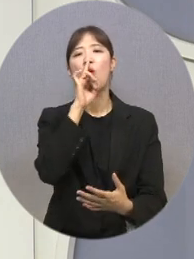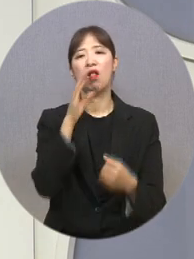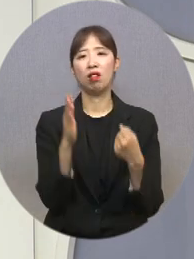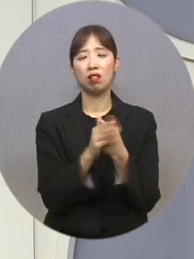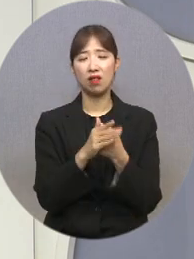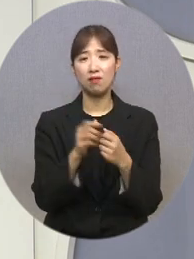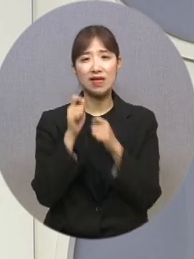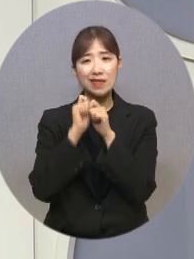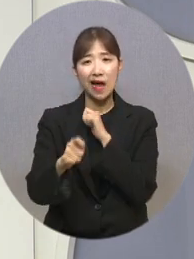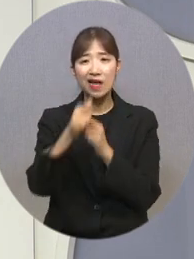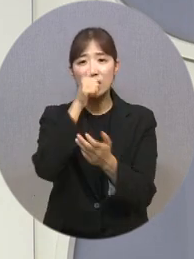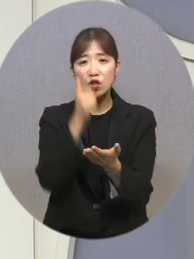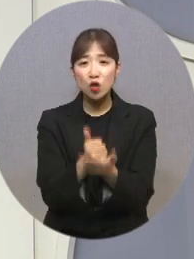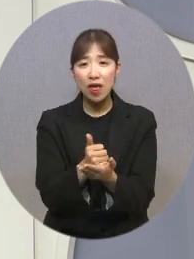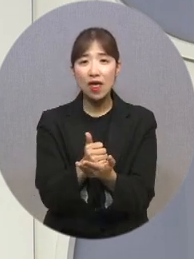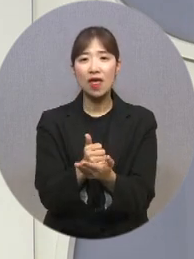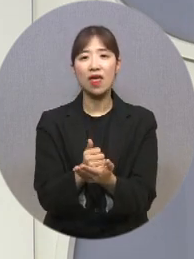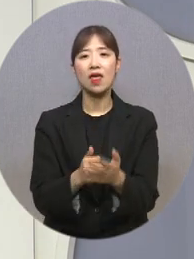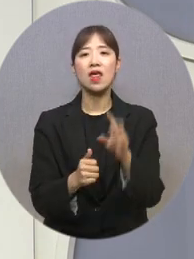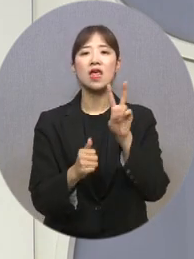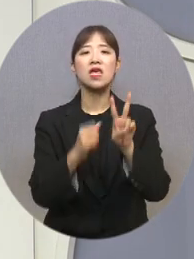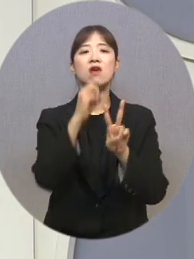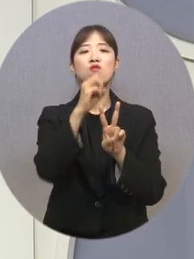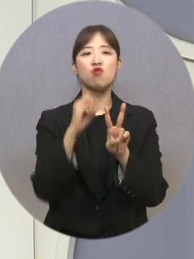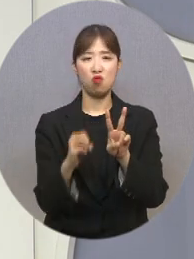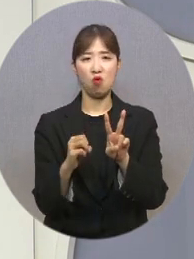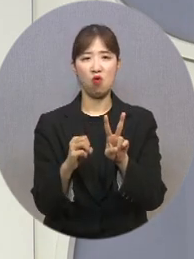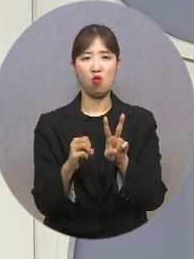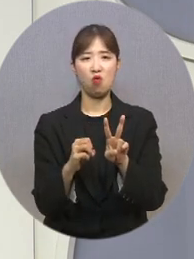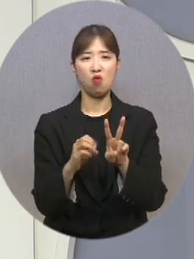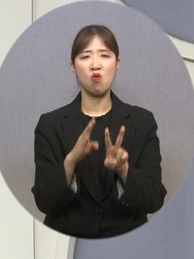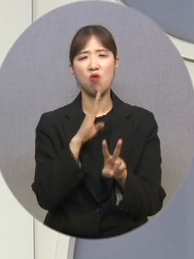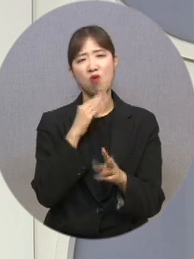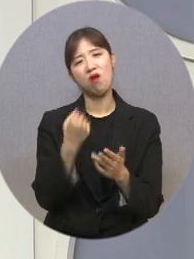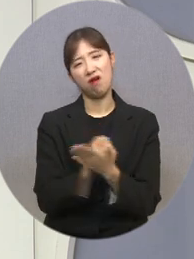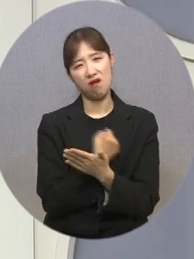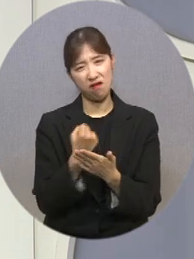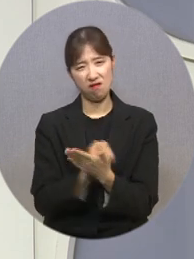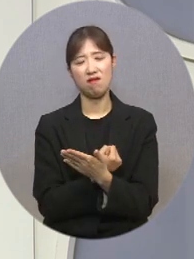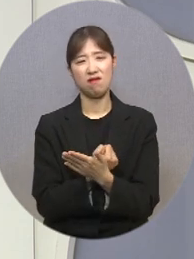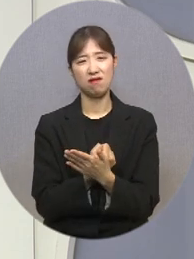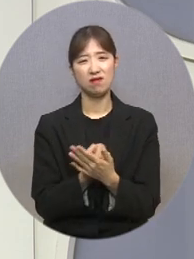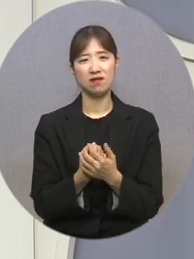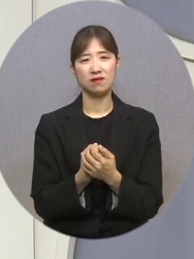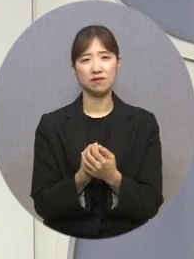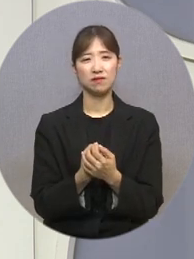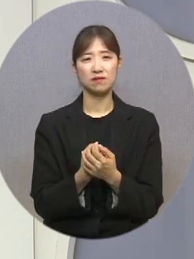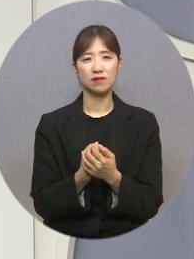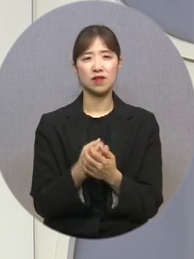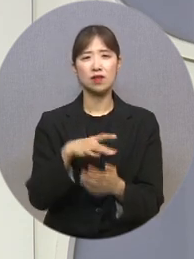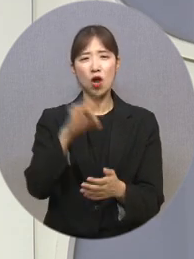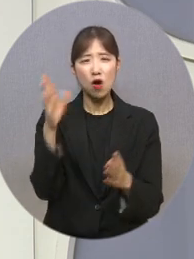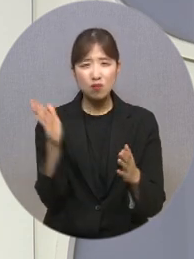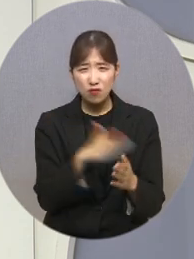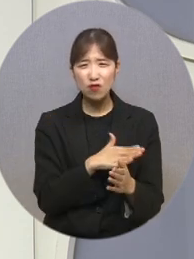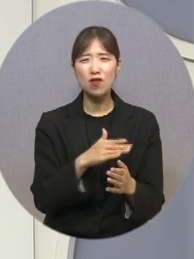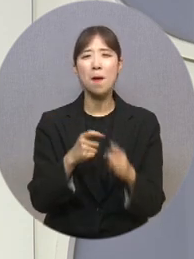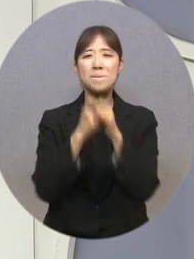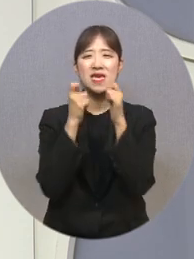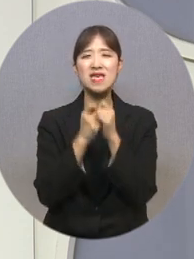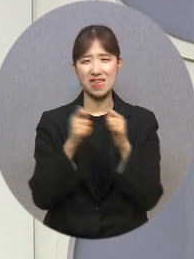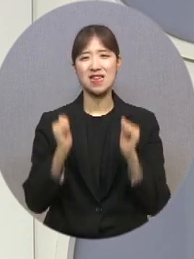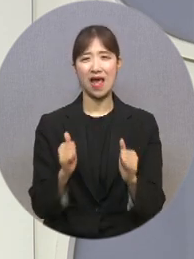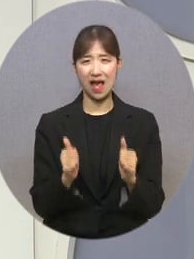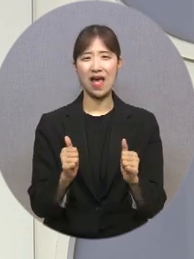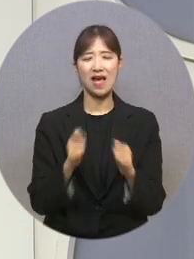20%밖에 안 되거든요. 10건 중에서 2건만. 너무 안타까운 얘기인데 물론 뭐 처음부터 민사 사안을 이제 사기죄라고